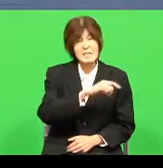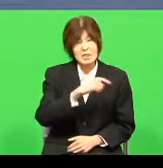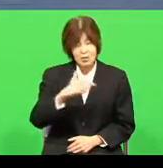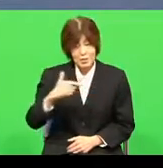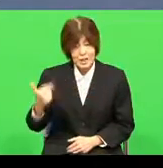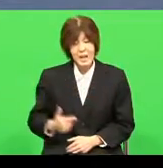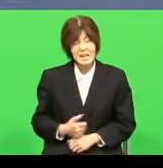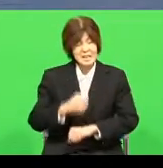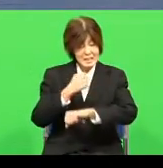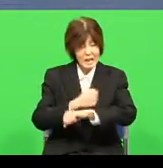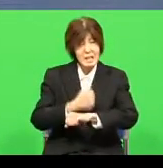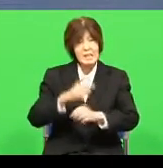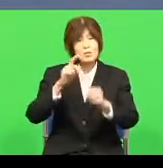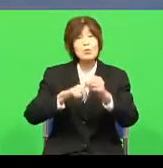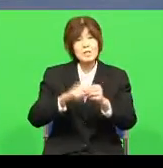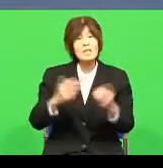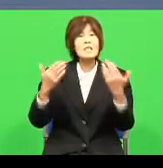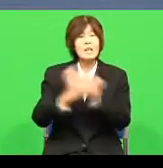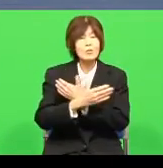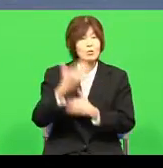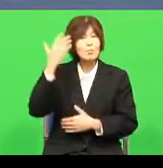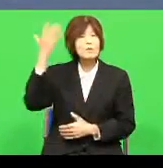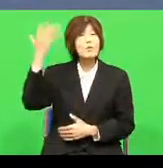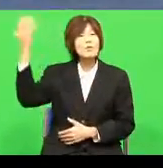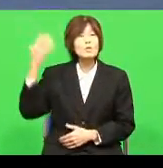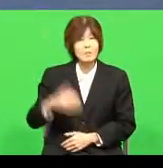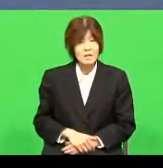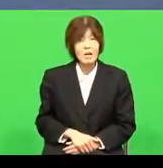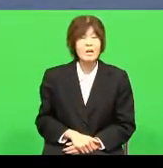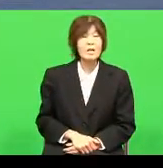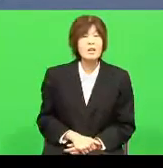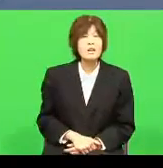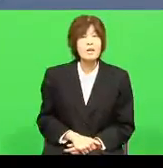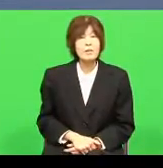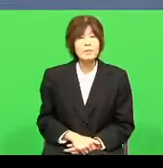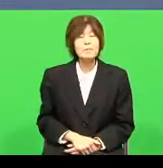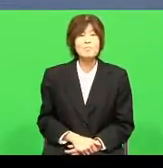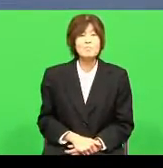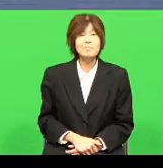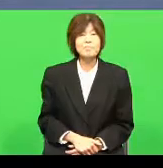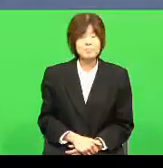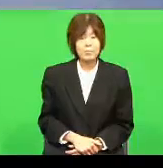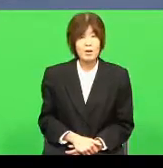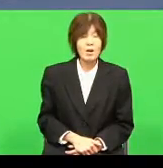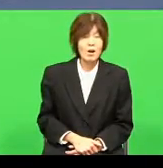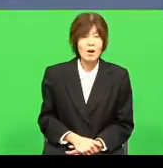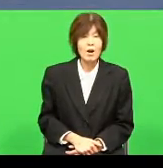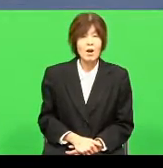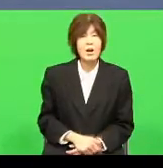いろんな多難な都市になるかもしれないなとという気持ちもありましたけれども